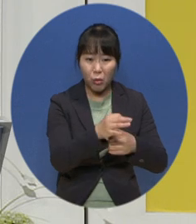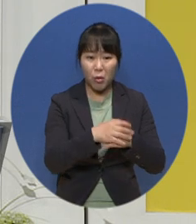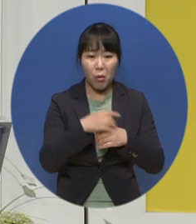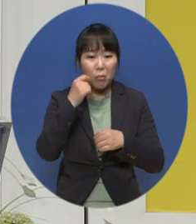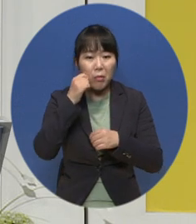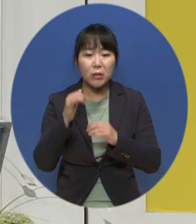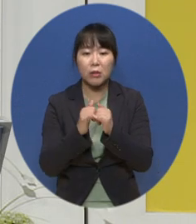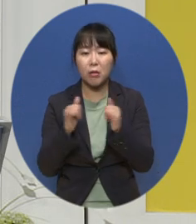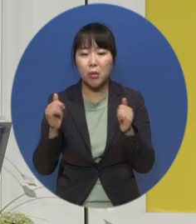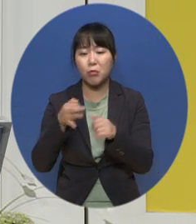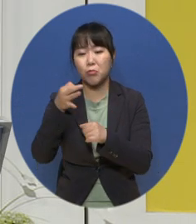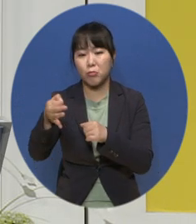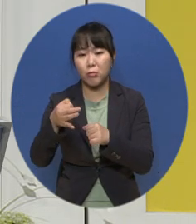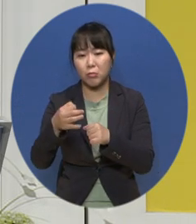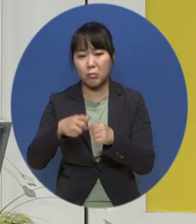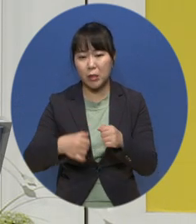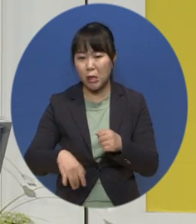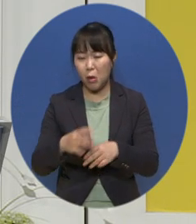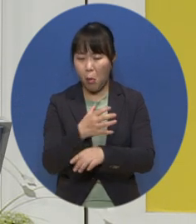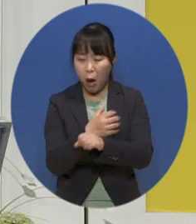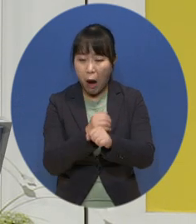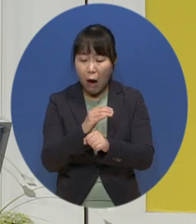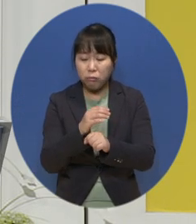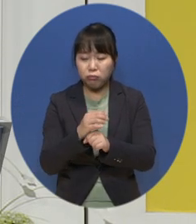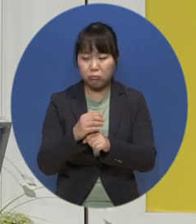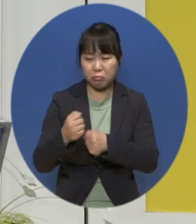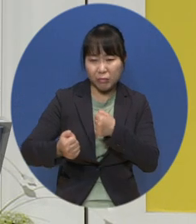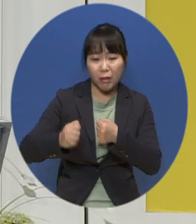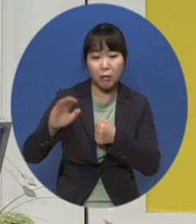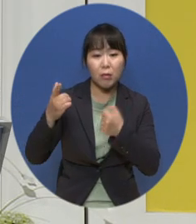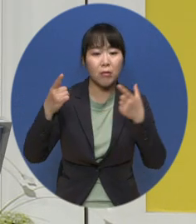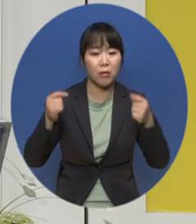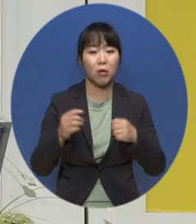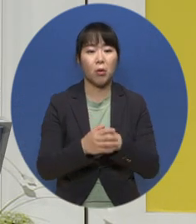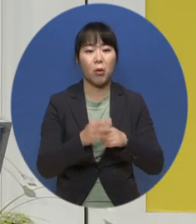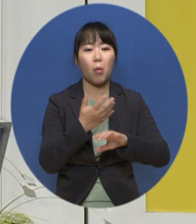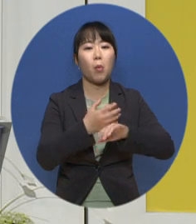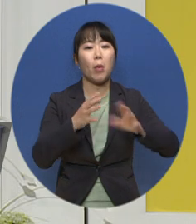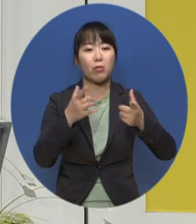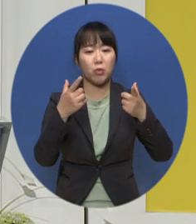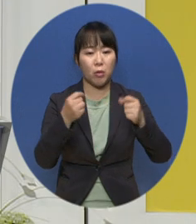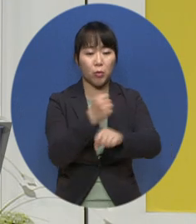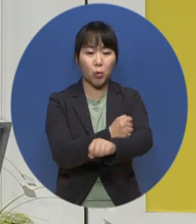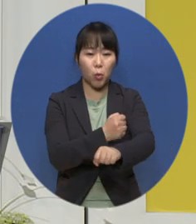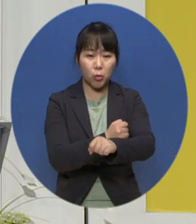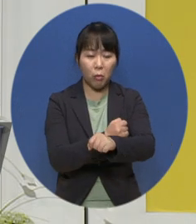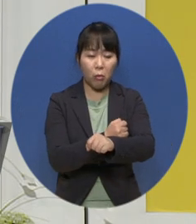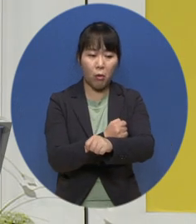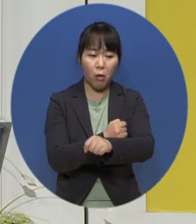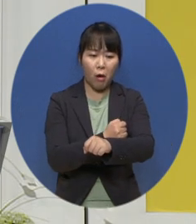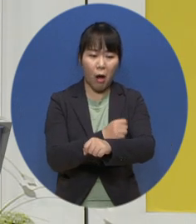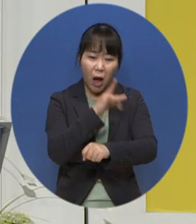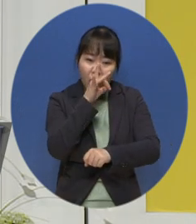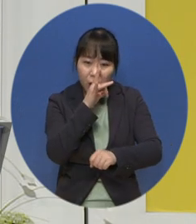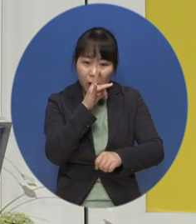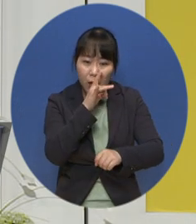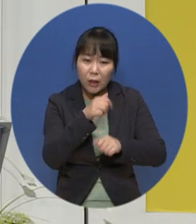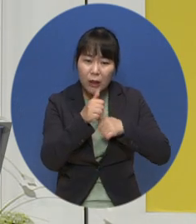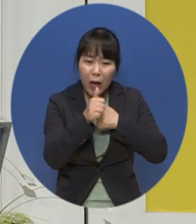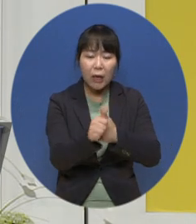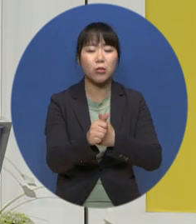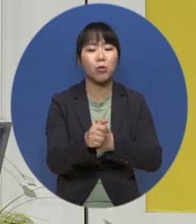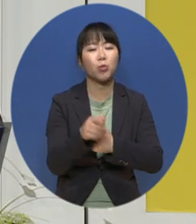가졌어 판국인데 외국 마냥 노동의 3 실력을 얼마나 했느냐에 따라서 어제 천하게 웃어